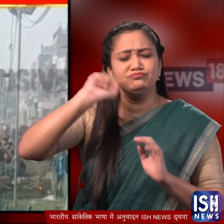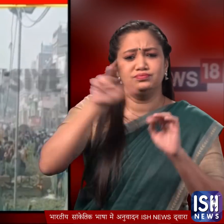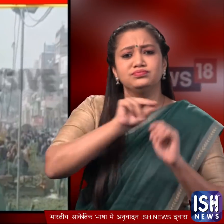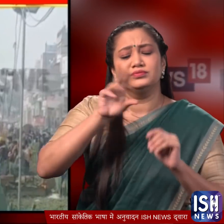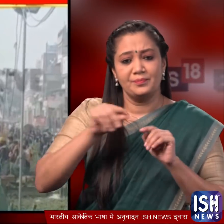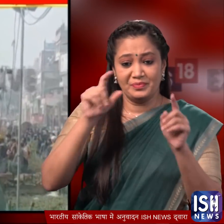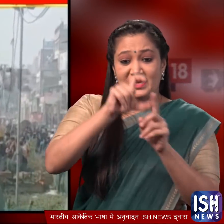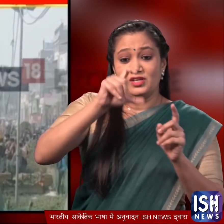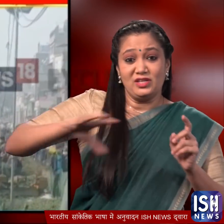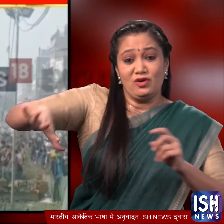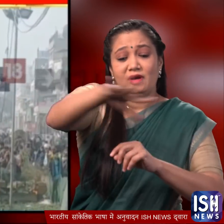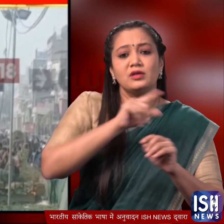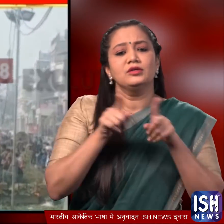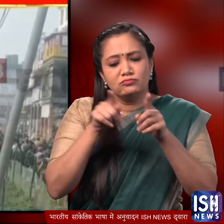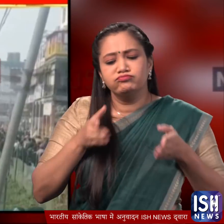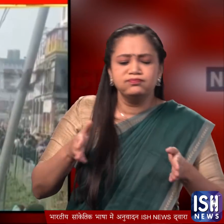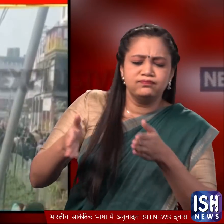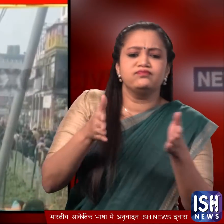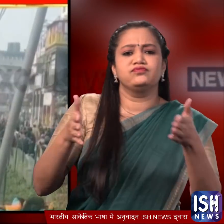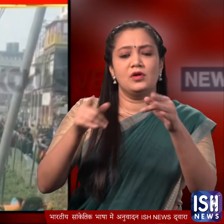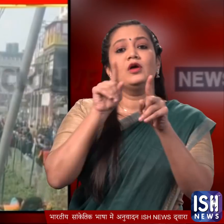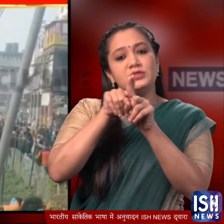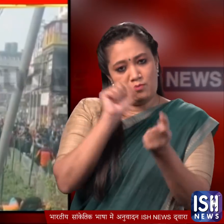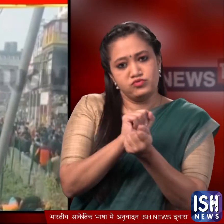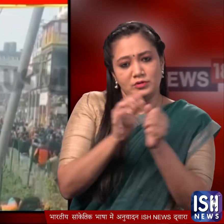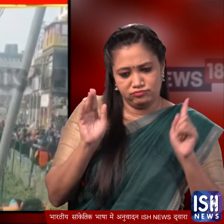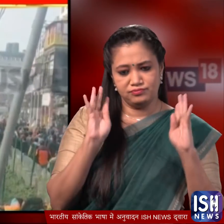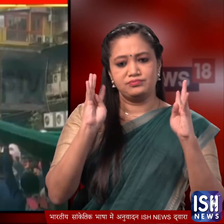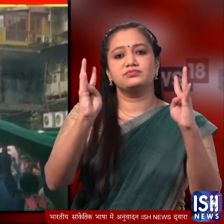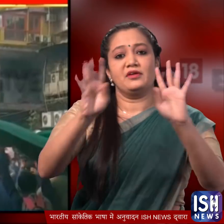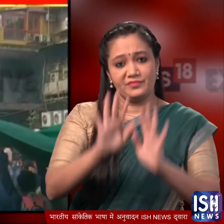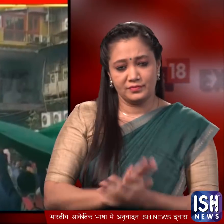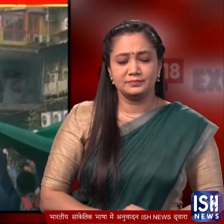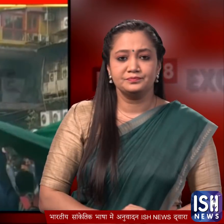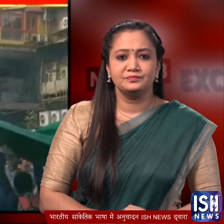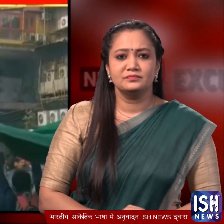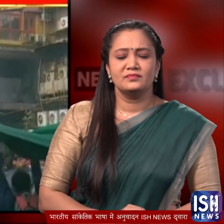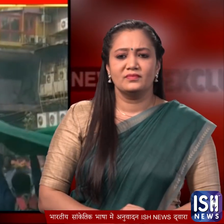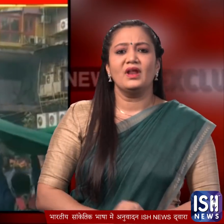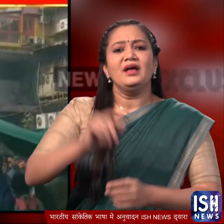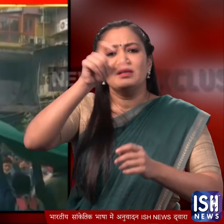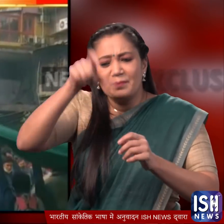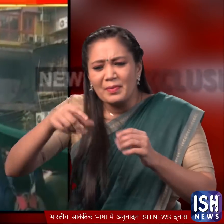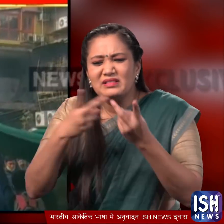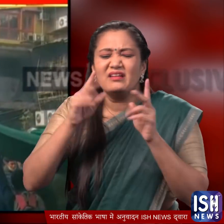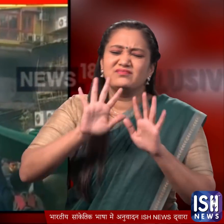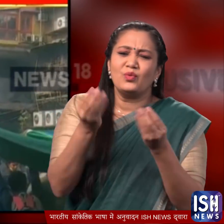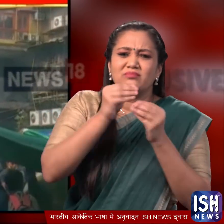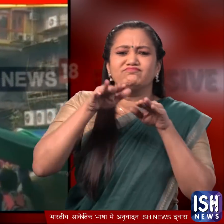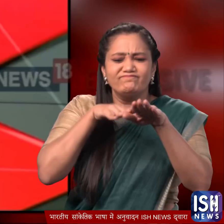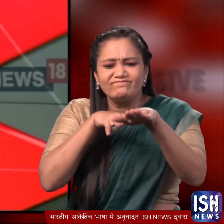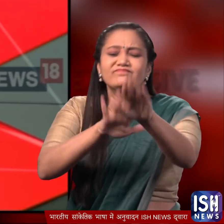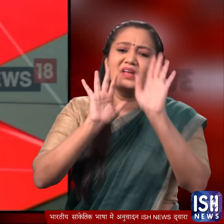ये मार्च चांदनी चौक के कई इलाकों से होकर गुजरा, जिसके साथ पुलिस का एक काफिला भी नजर आया। हालांकि इसकी वजह से लोगों को जगह जगह जैम से भी जूझना